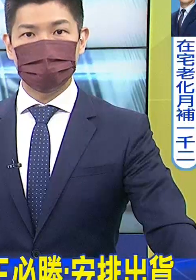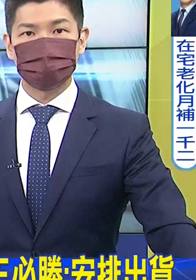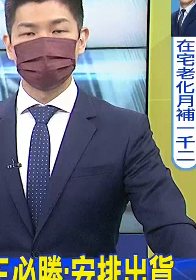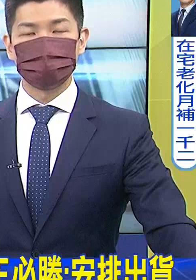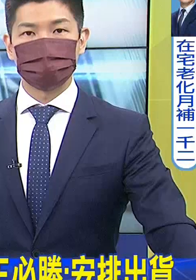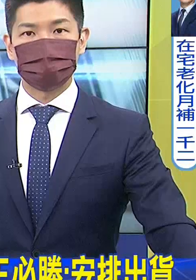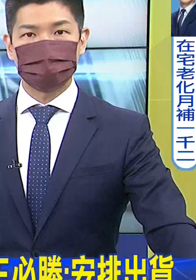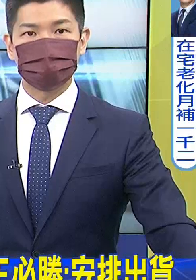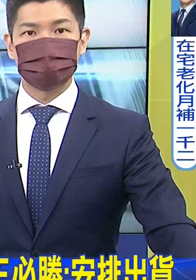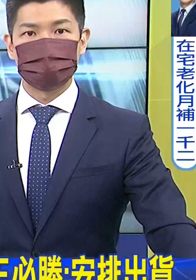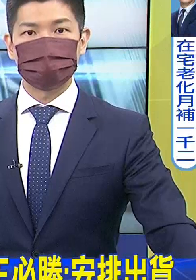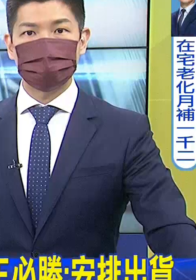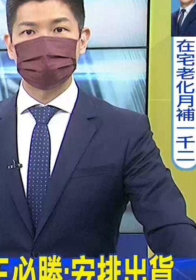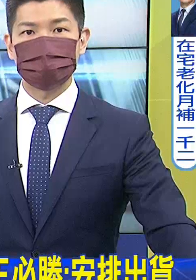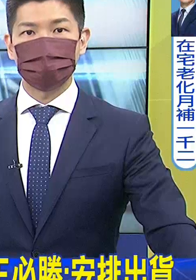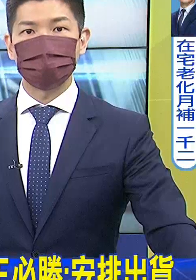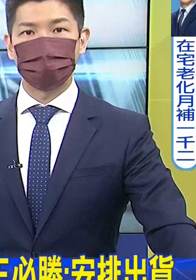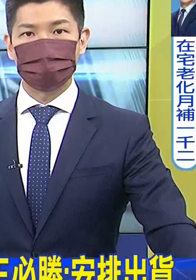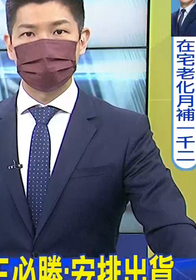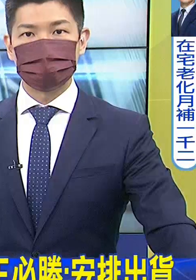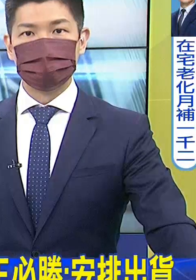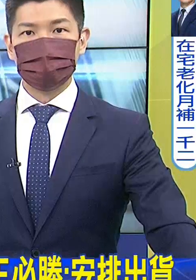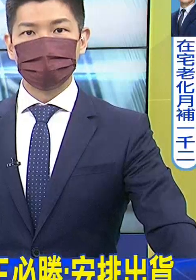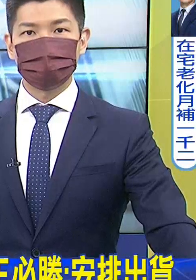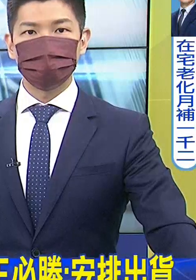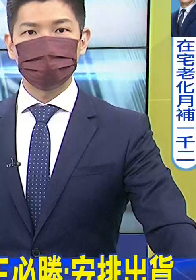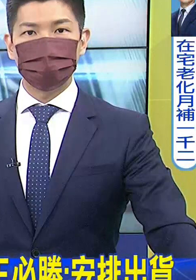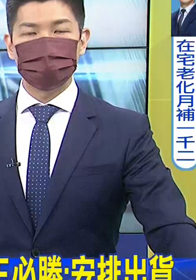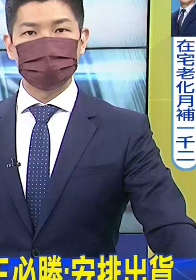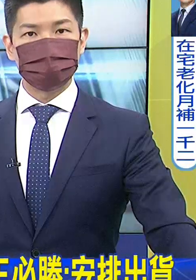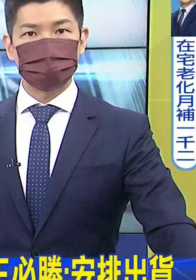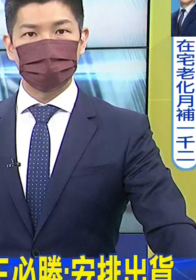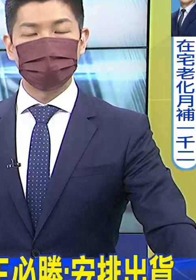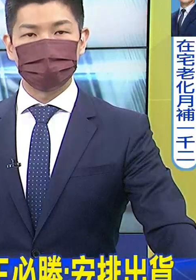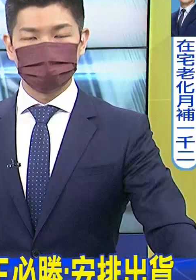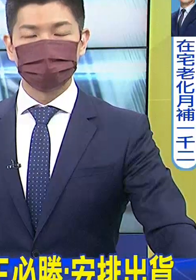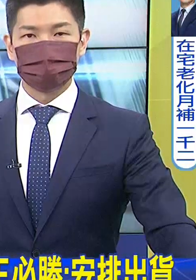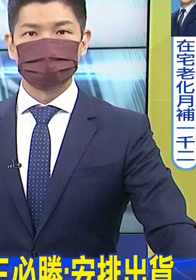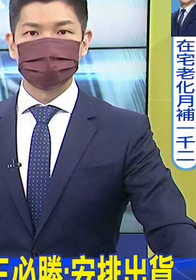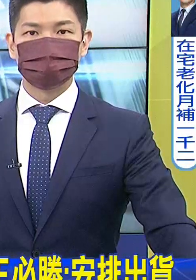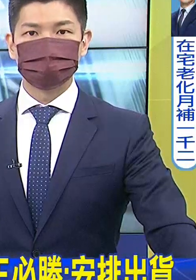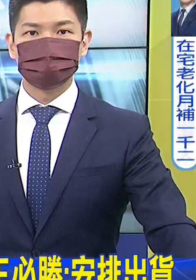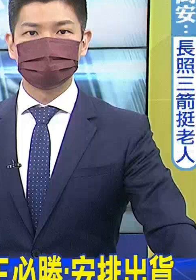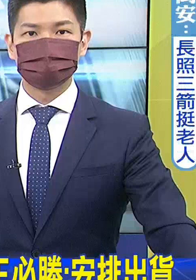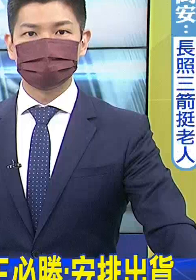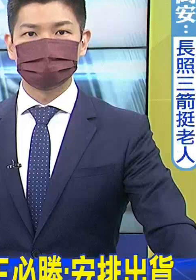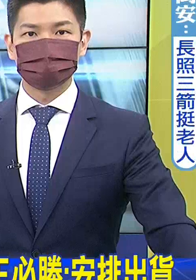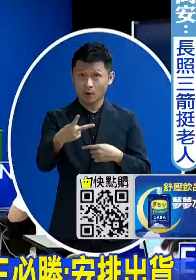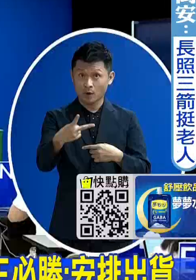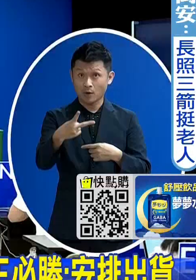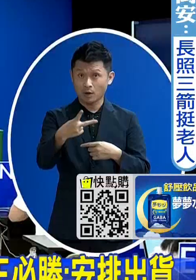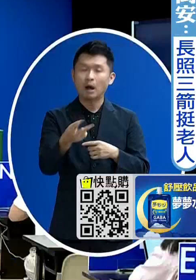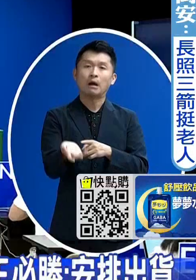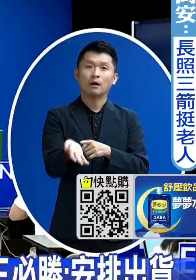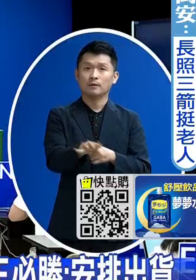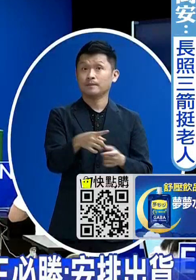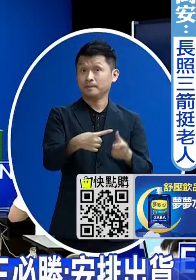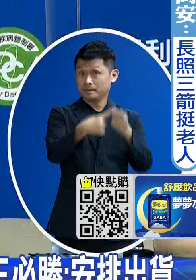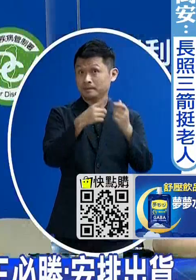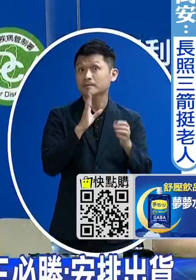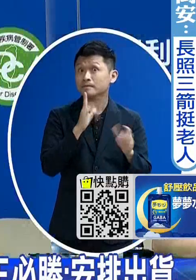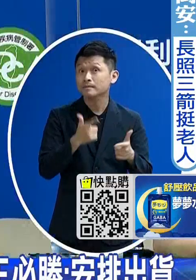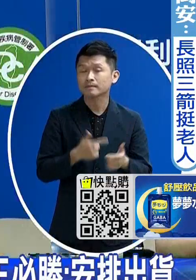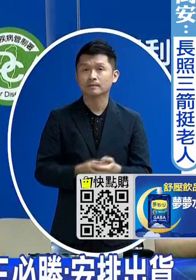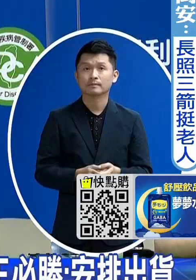他在下目前来看呢，已经下定300万剂，目前对方也已经安排出货了。 关于我